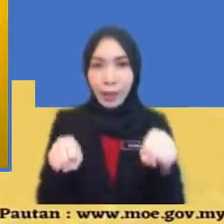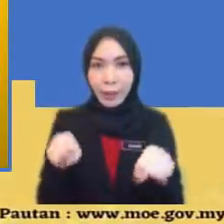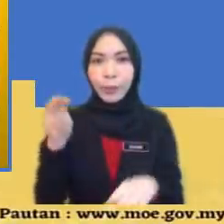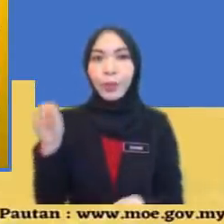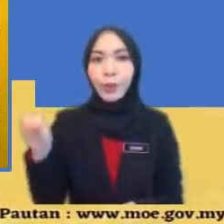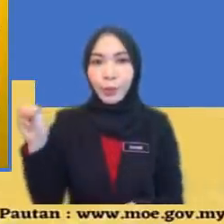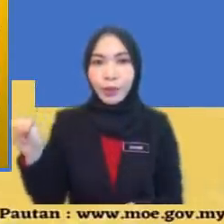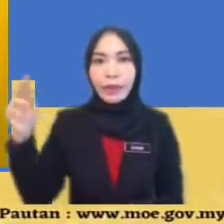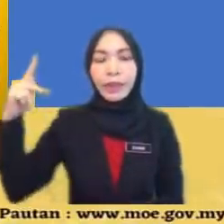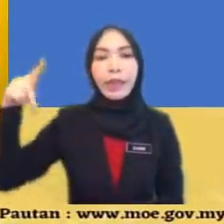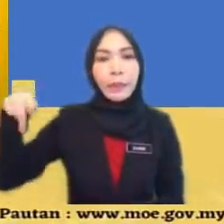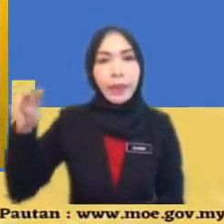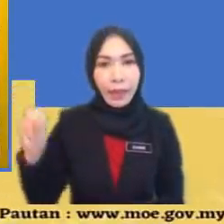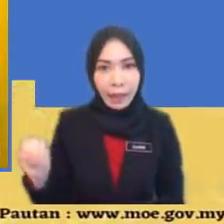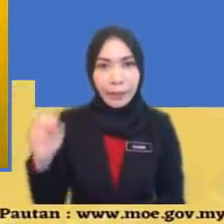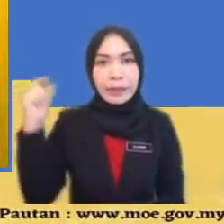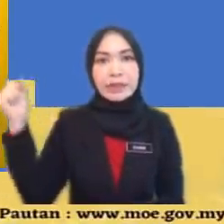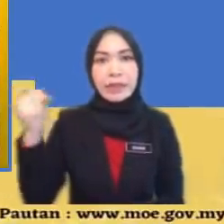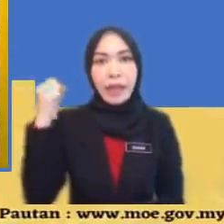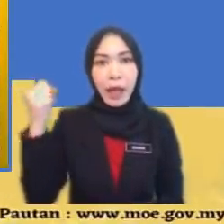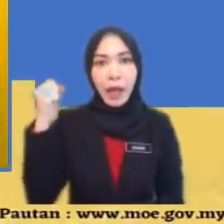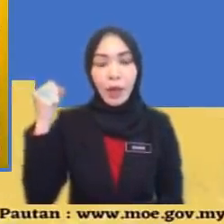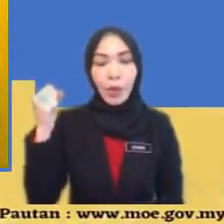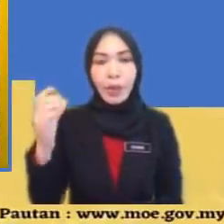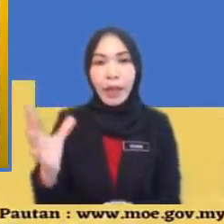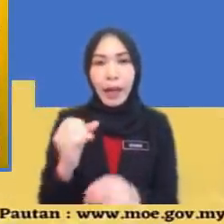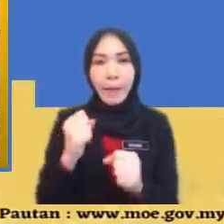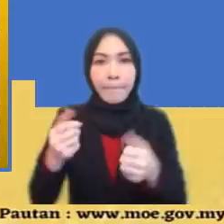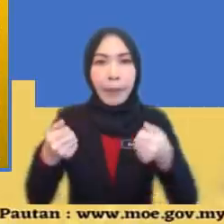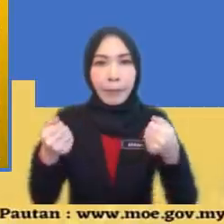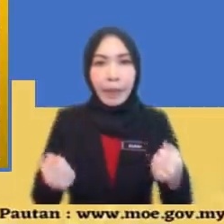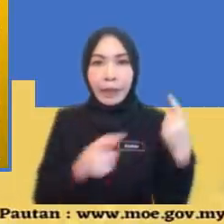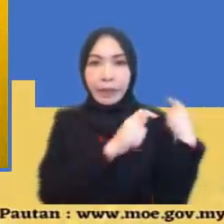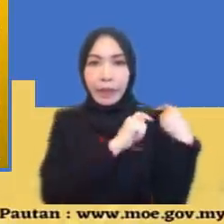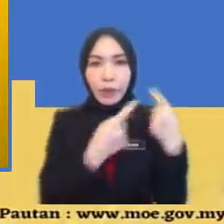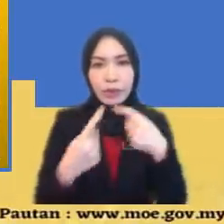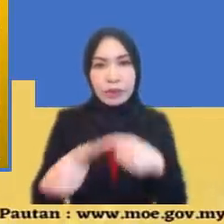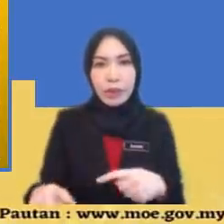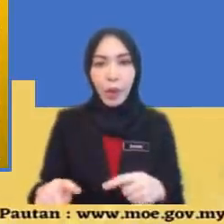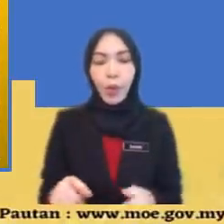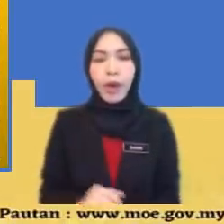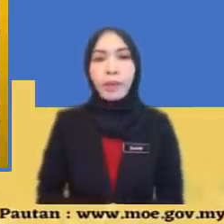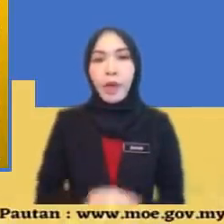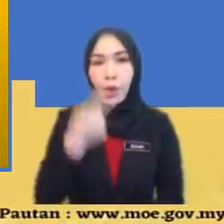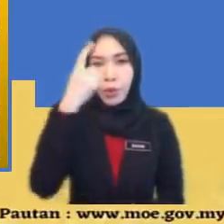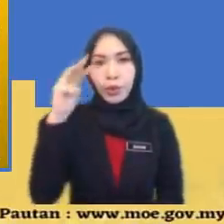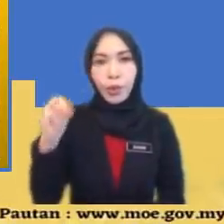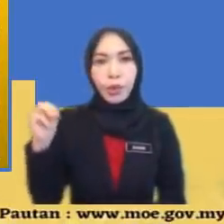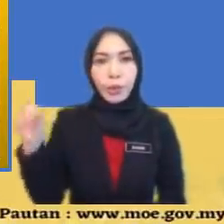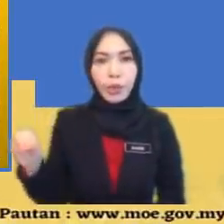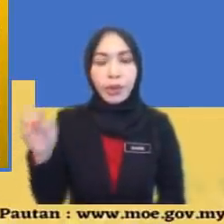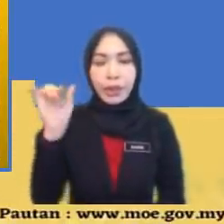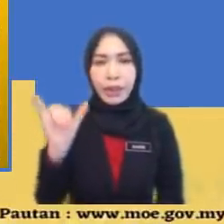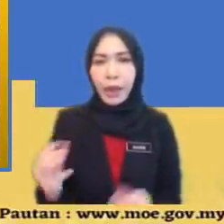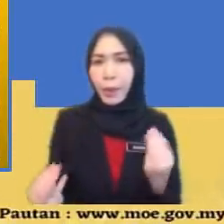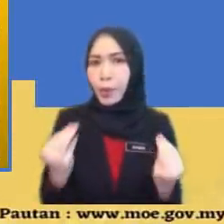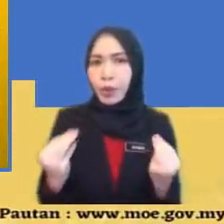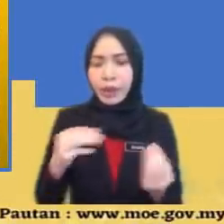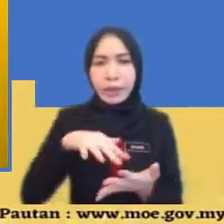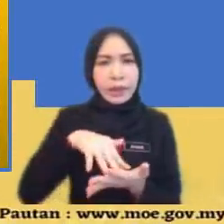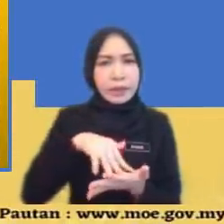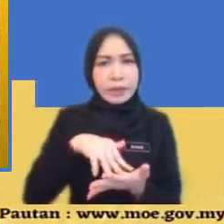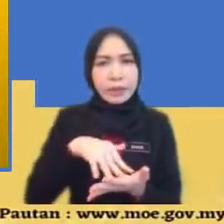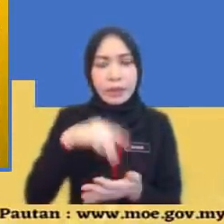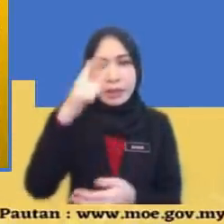Setya semangka hibrida dan fokus terhadap pembelajaran murid yang mungkin terjejas akibat penutupan sekolah dalam tempo